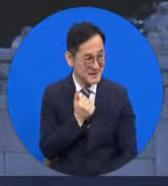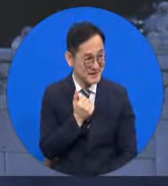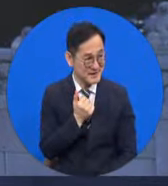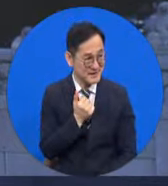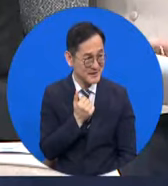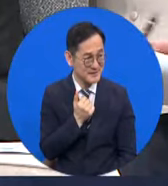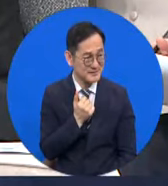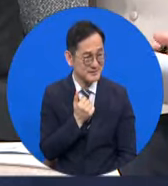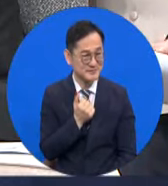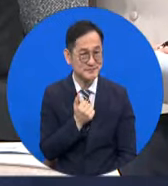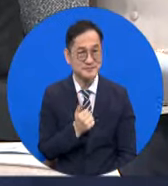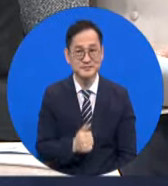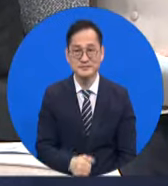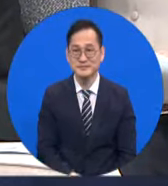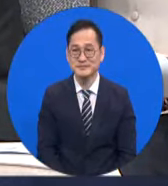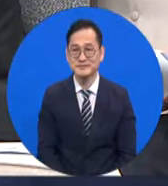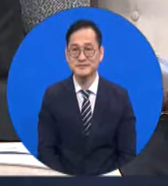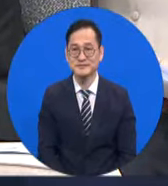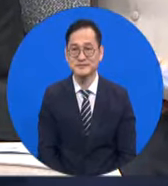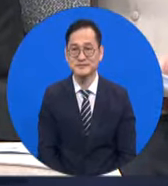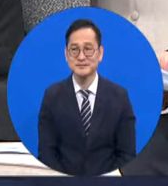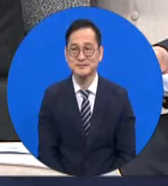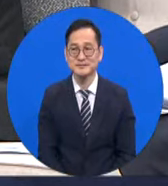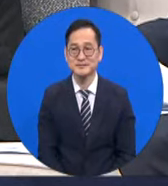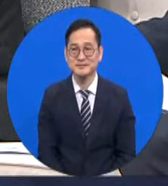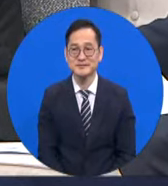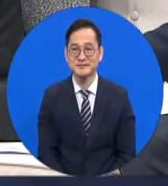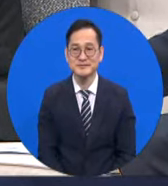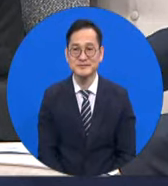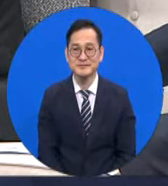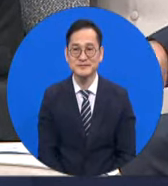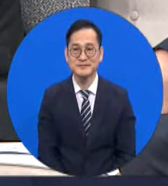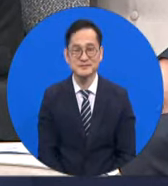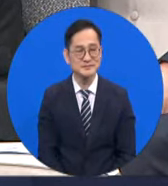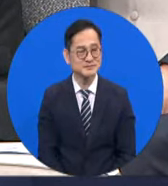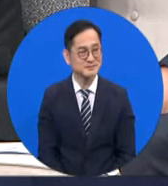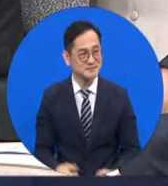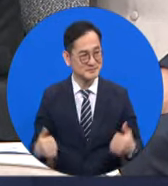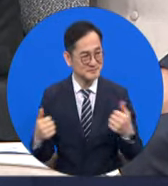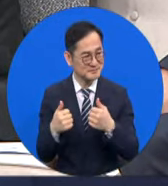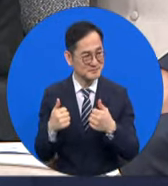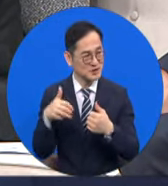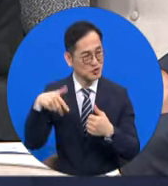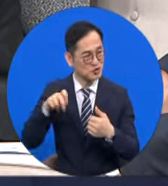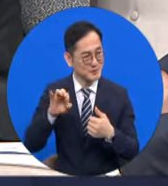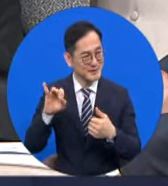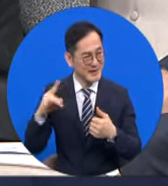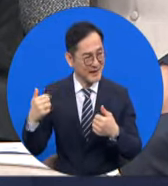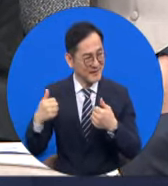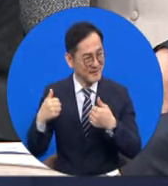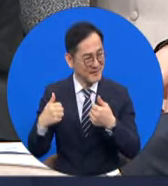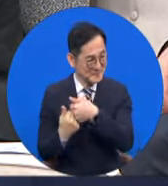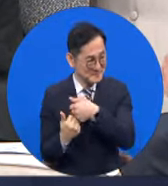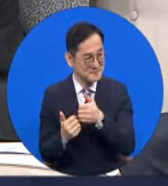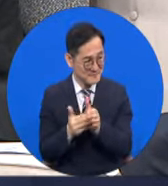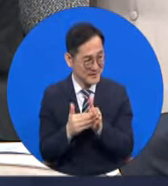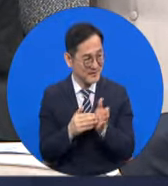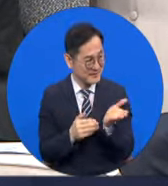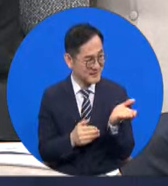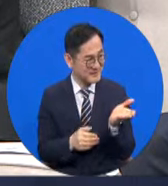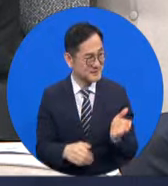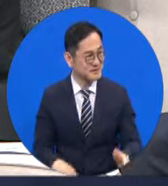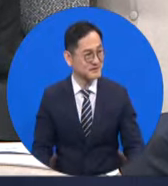열린우리당 후보였고 네. 민주통합당에는 추미애 후보가 네. 있었는데 맞붙어서 이겼죠. 네. 광진 왜 이렇게 지금 여야